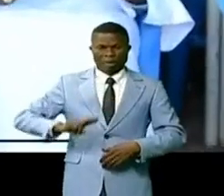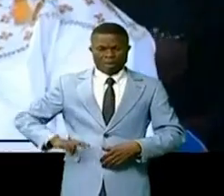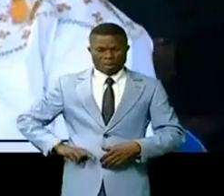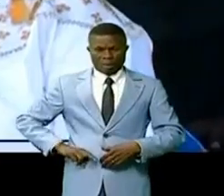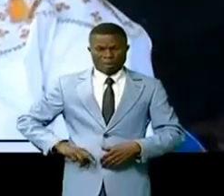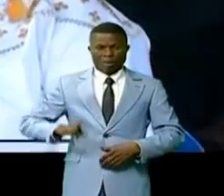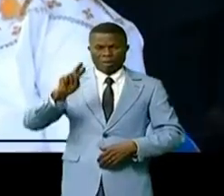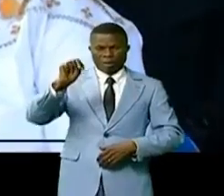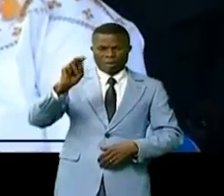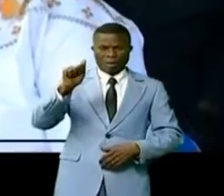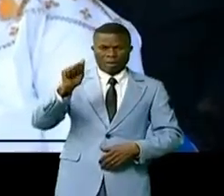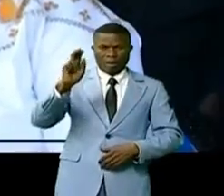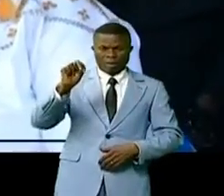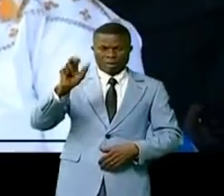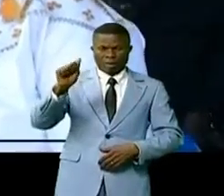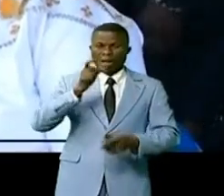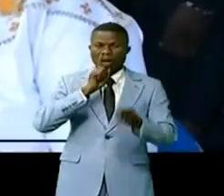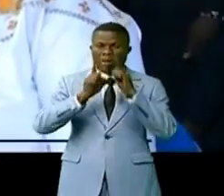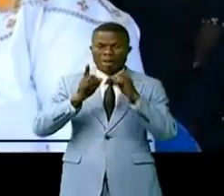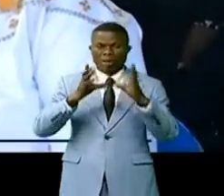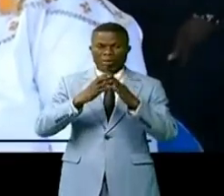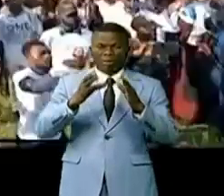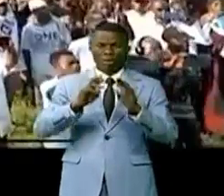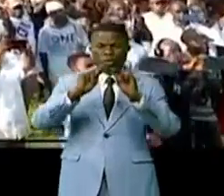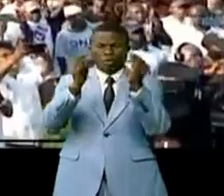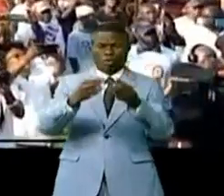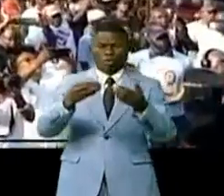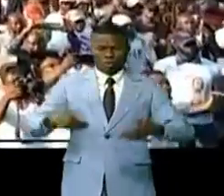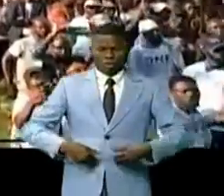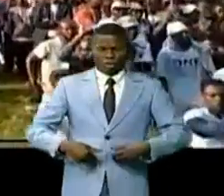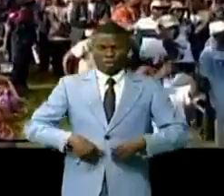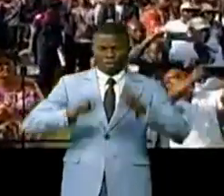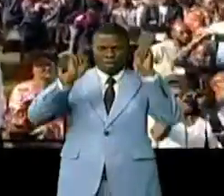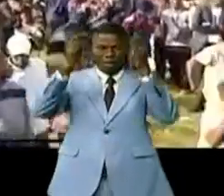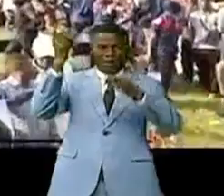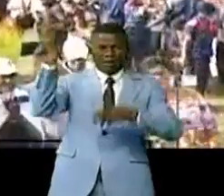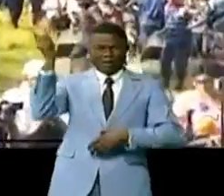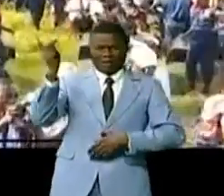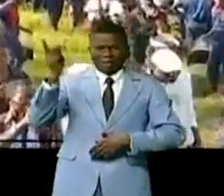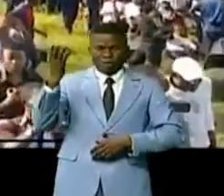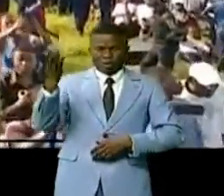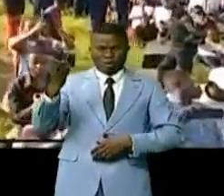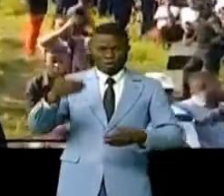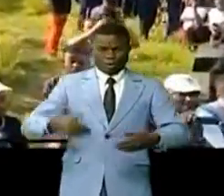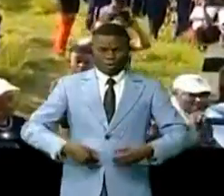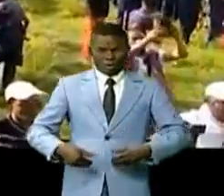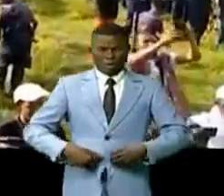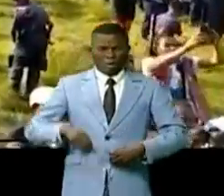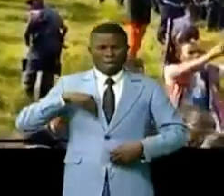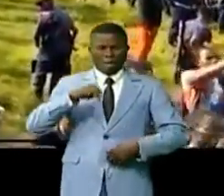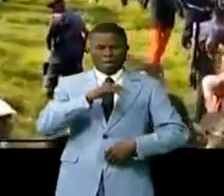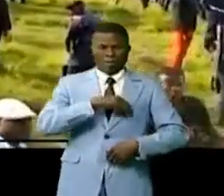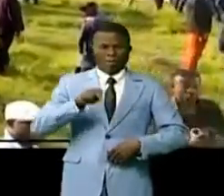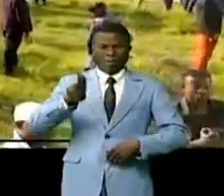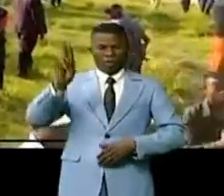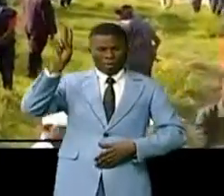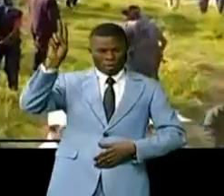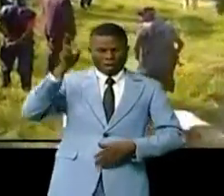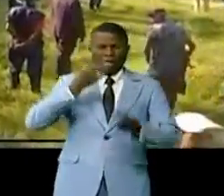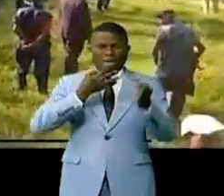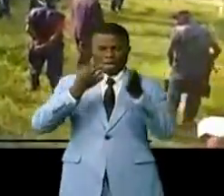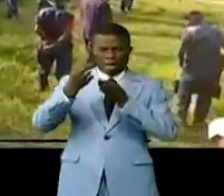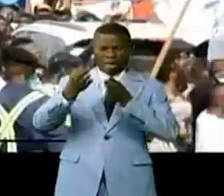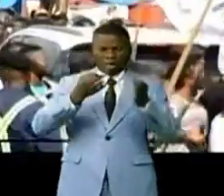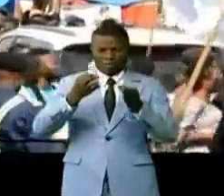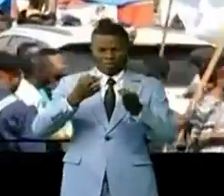Nana Manonina Kiumba, a échangé avec la jeunesse de cette ville. Ce sont surtout les jeunes membres de l'UDPS qui se sont exprimés